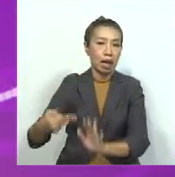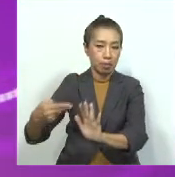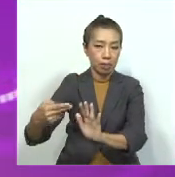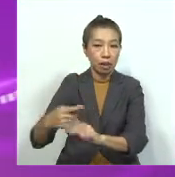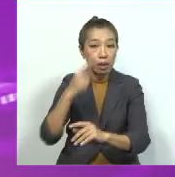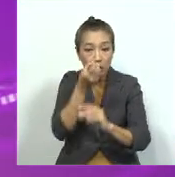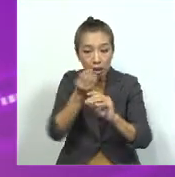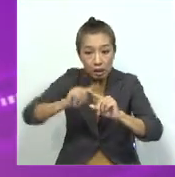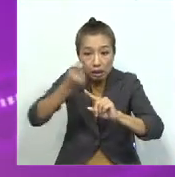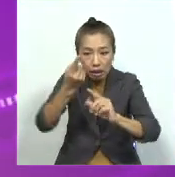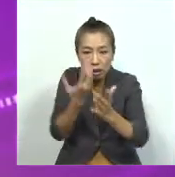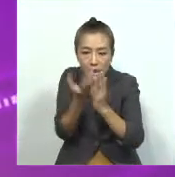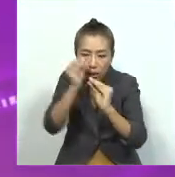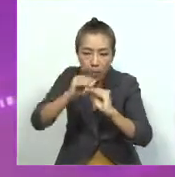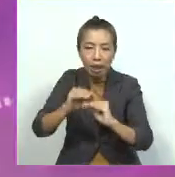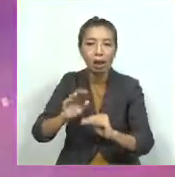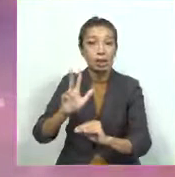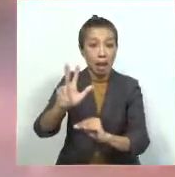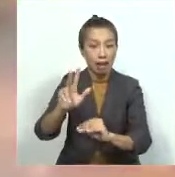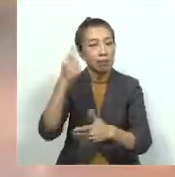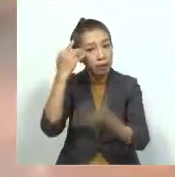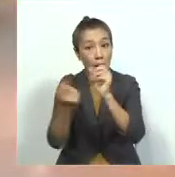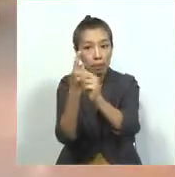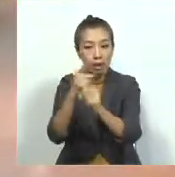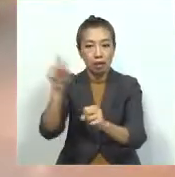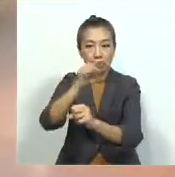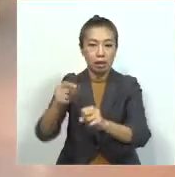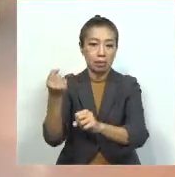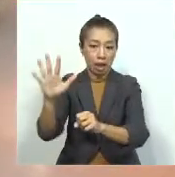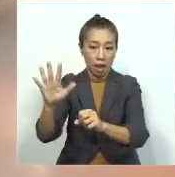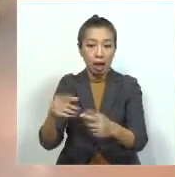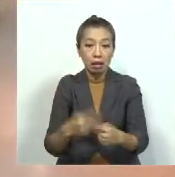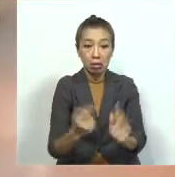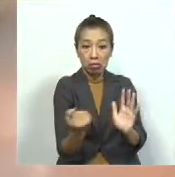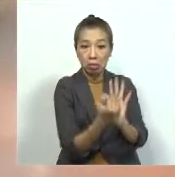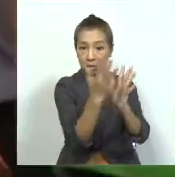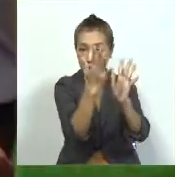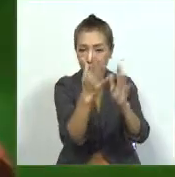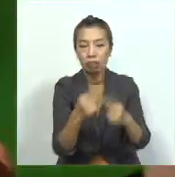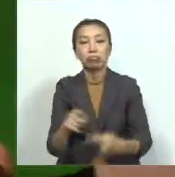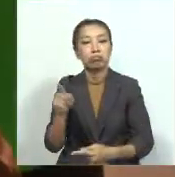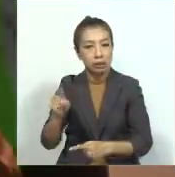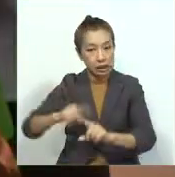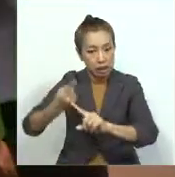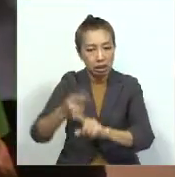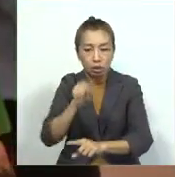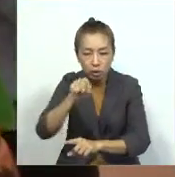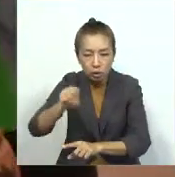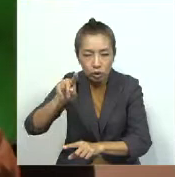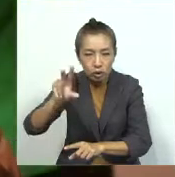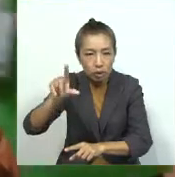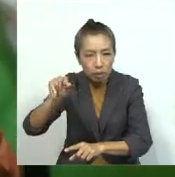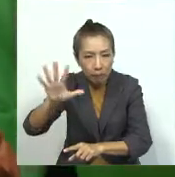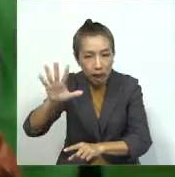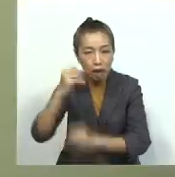3บาทต่อเดือนหรือร้อยละ36ต่อปีแต่หากไม่ขึ้นทะเบียนจะสามารถเก็บดอกเบี้ยได้เพียงร้อยละ 1.25 บาทต่อเดือนหรือร้อยละ15